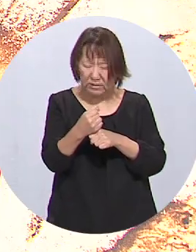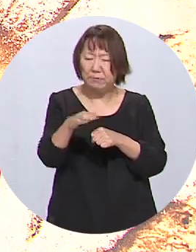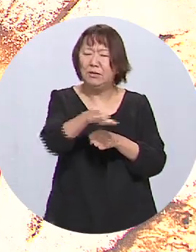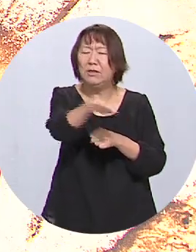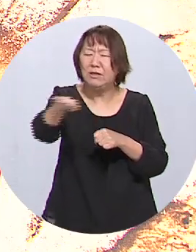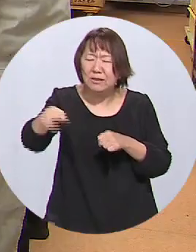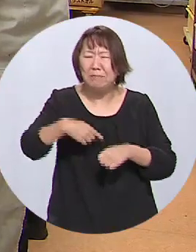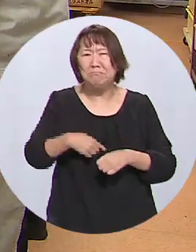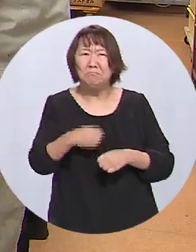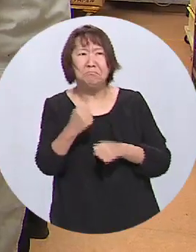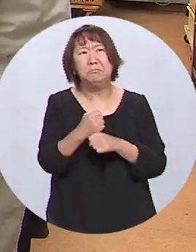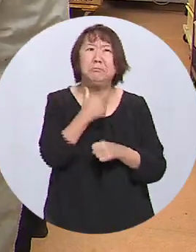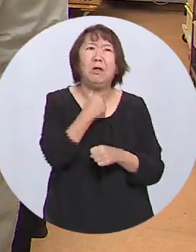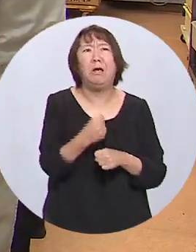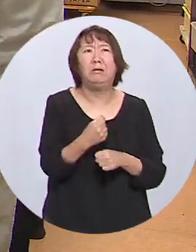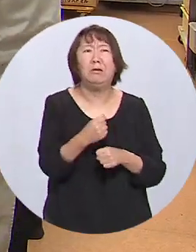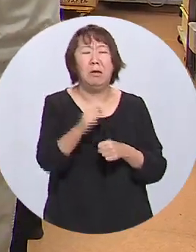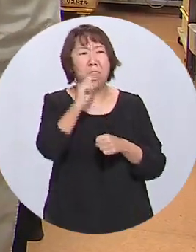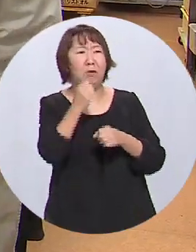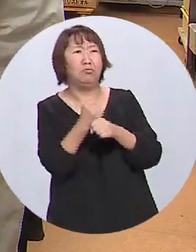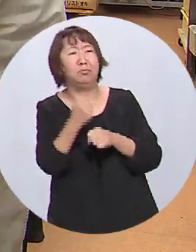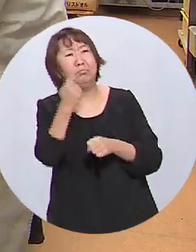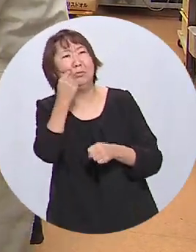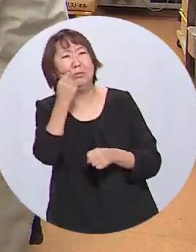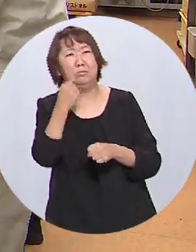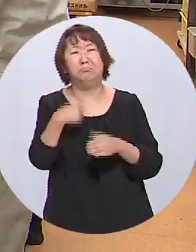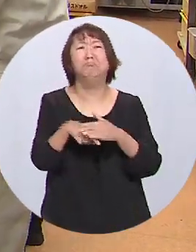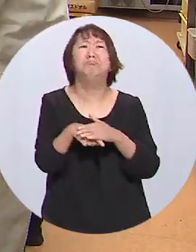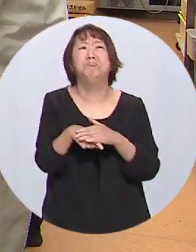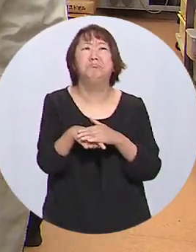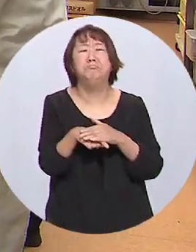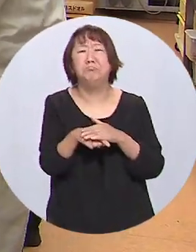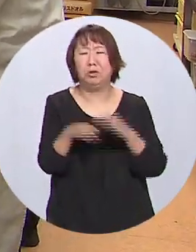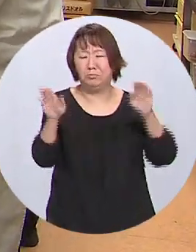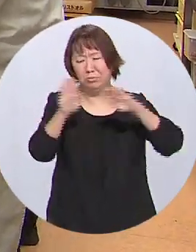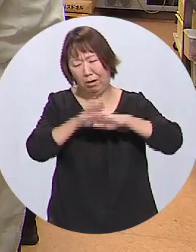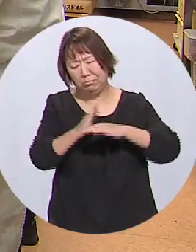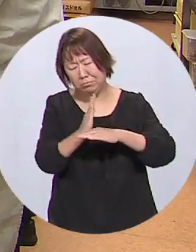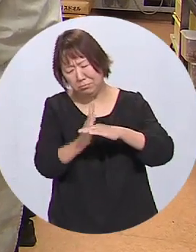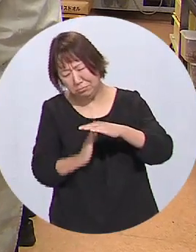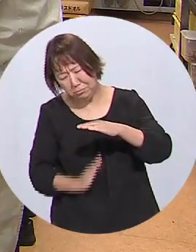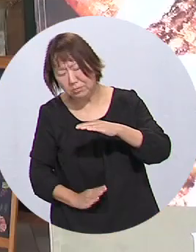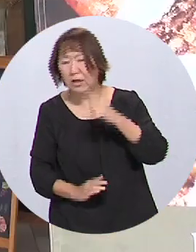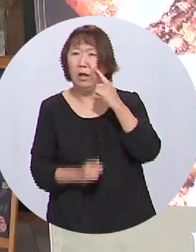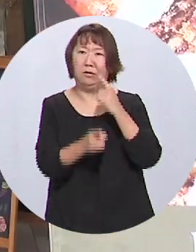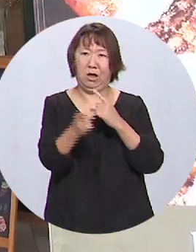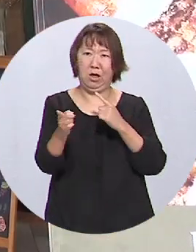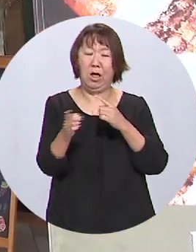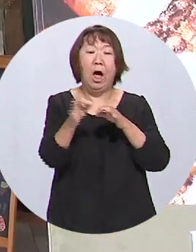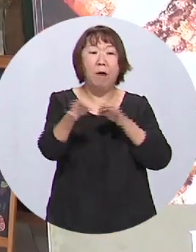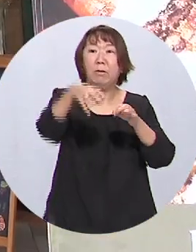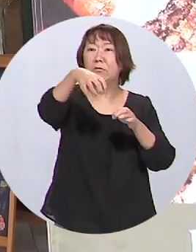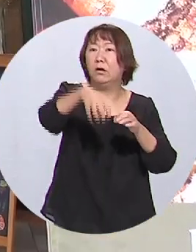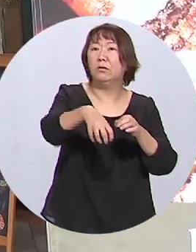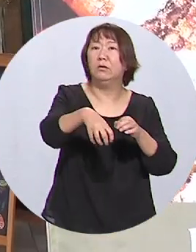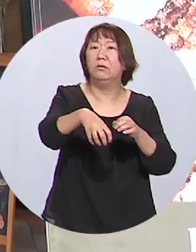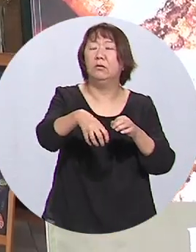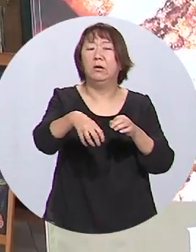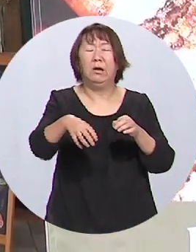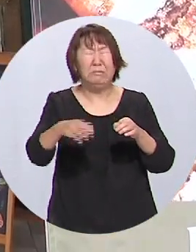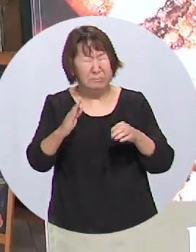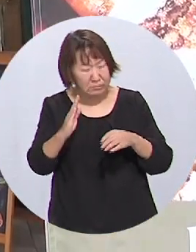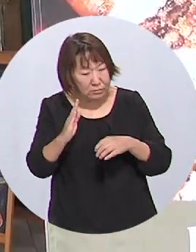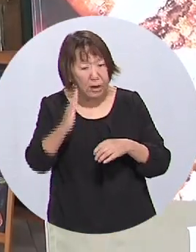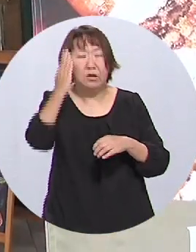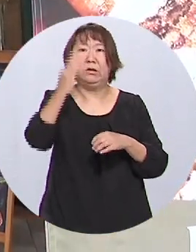さん強くてですね、なんでパンが作れないんだろうと、みんな少しこう暗い雰囲気っていうのがありました。販売先っていうところではなかな